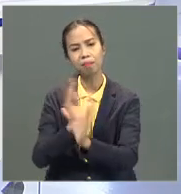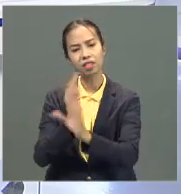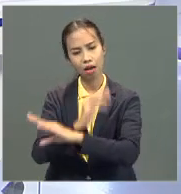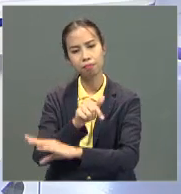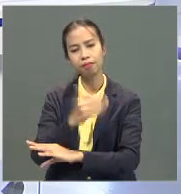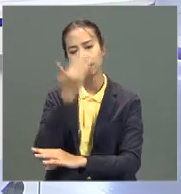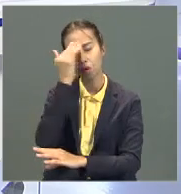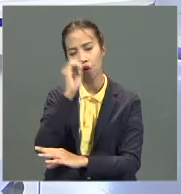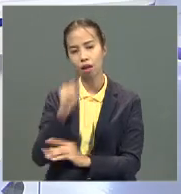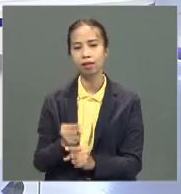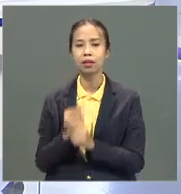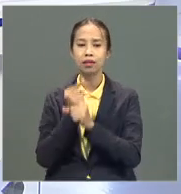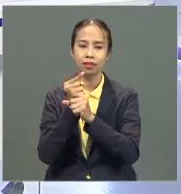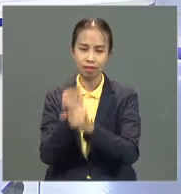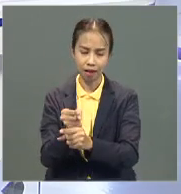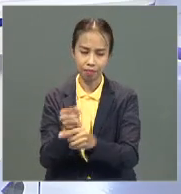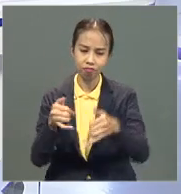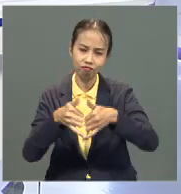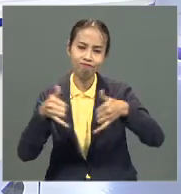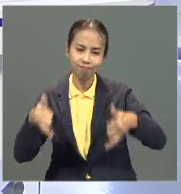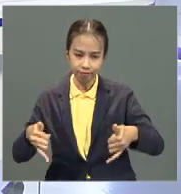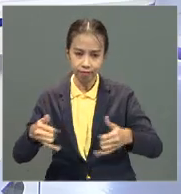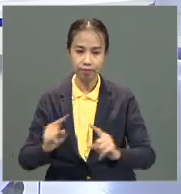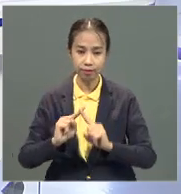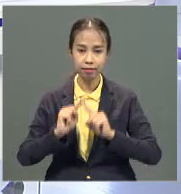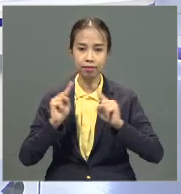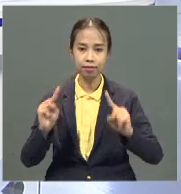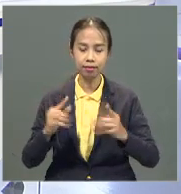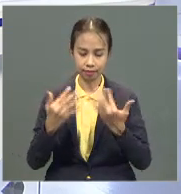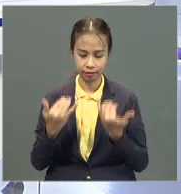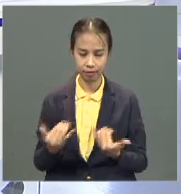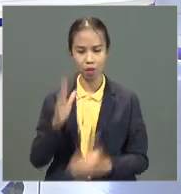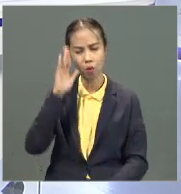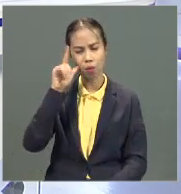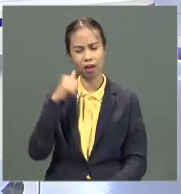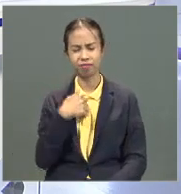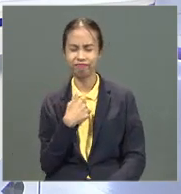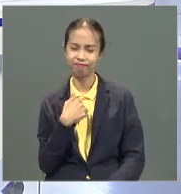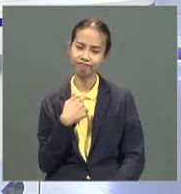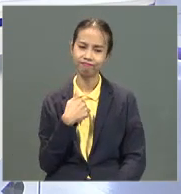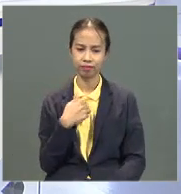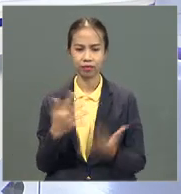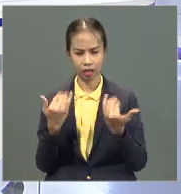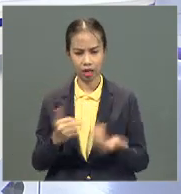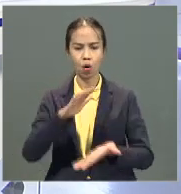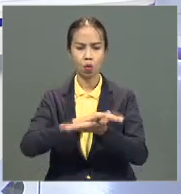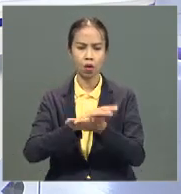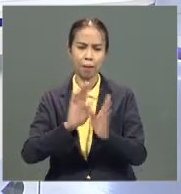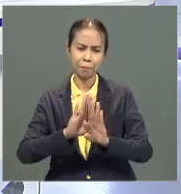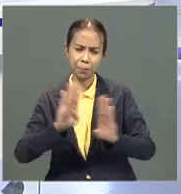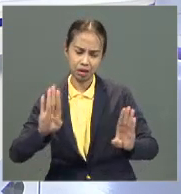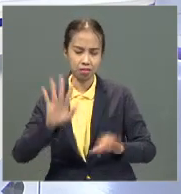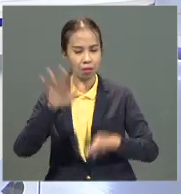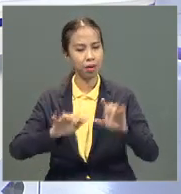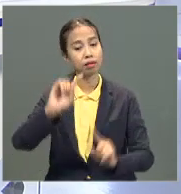ทําตามมาตรการรักษาระยะห่างแต่ว่าในขณะเดียวกันเนี่ยคือตอนนี้ผู้ปกครองก็บอกว่าเปิดเรียนมาแล้วประมาณสักเกือบ